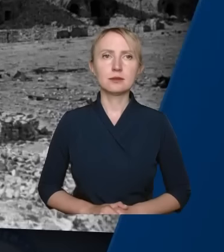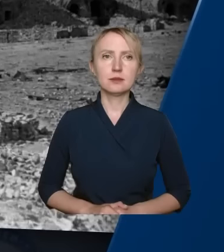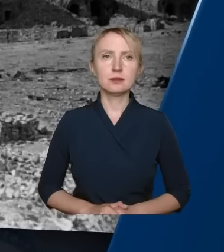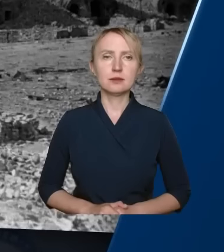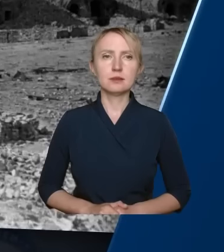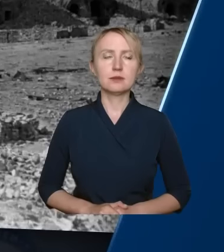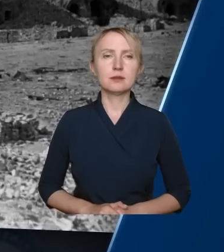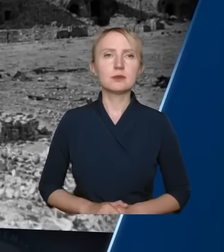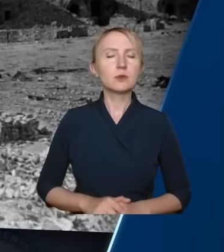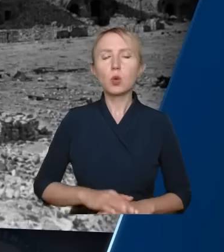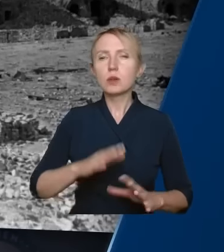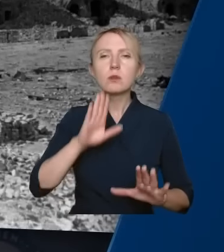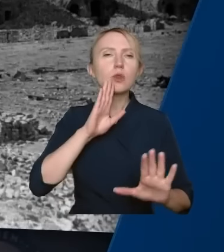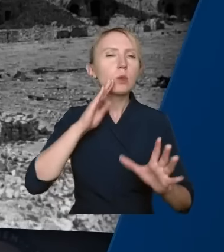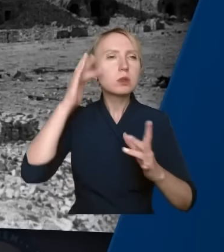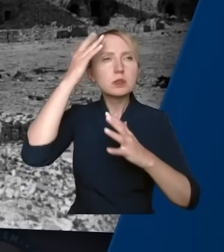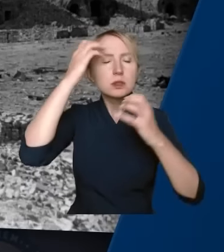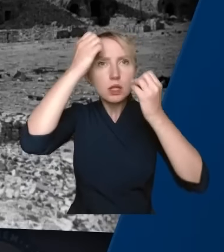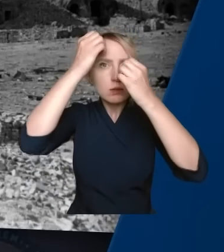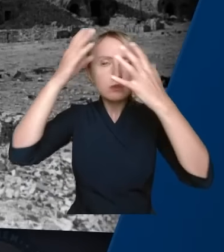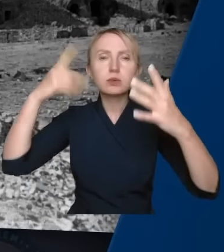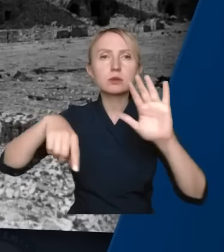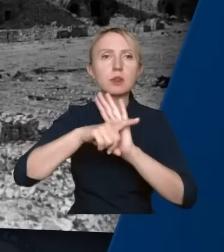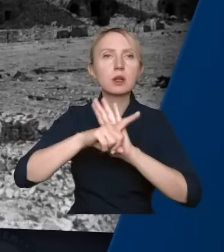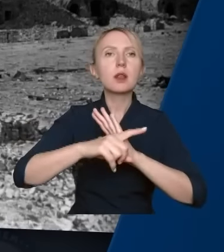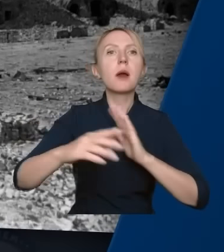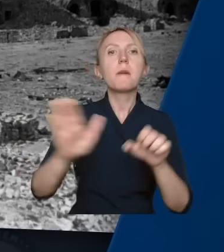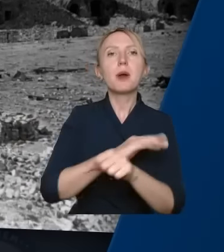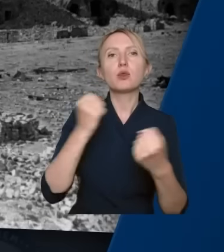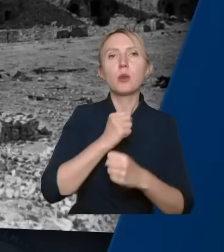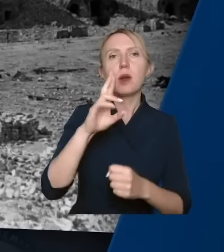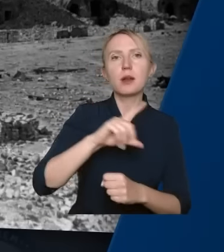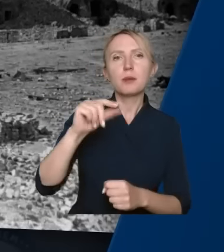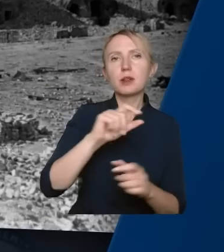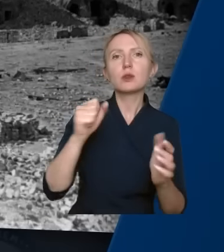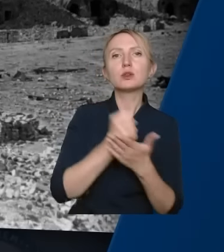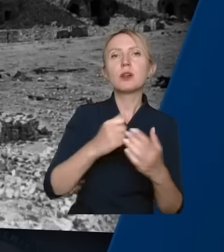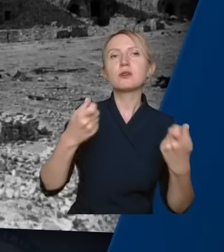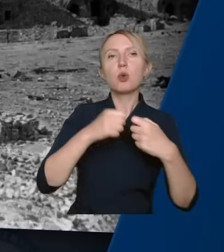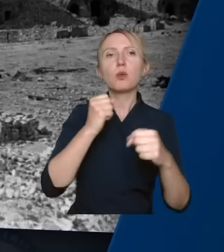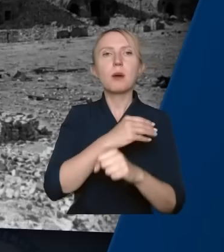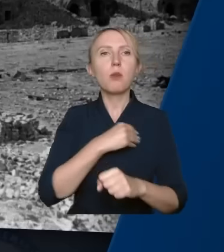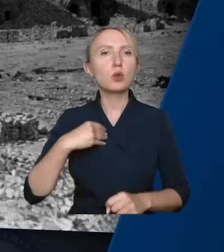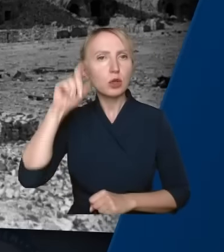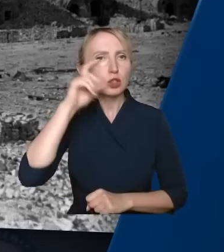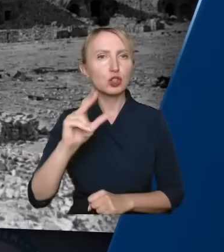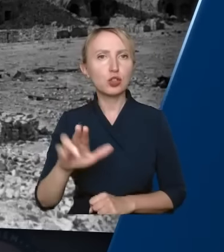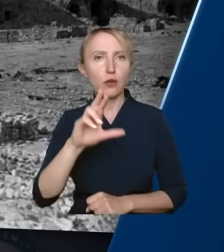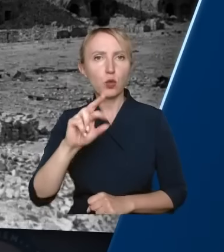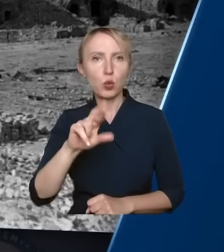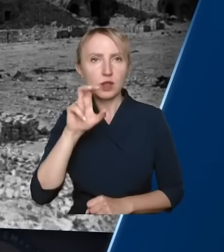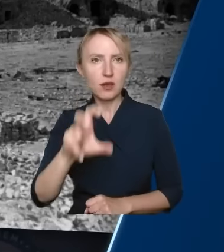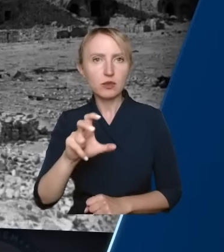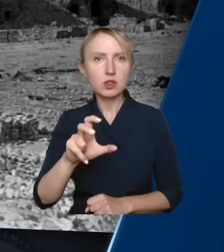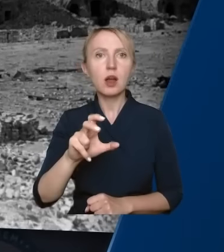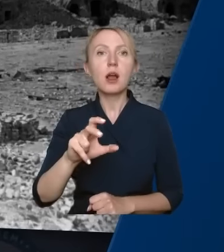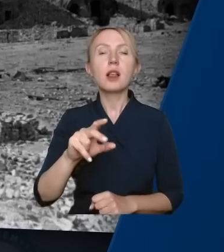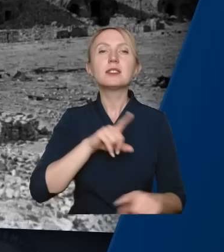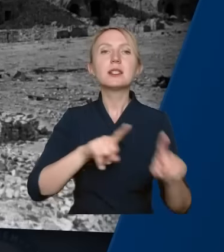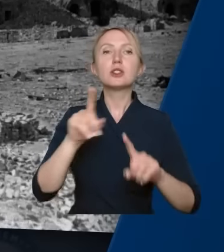Niczym zły sen. Pełnomocnik rządu Rzeczpospolitej Polskiej do spraw współpracy polsko-niemieckiej Krzysztof Ruchniewicz zrównuje